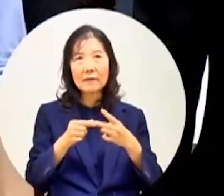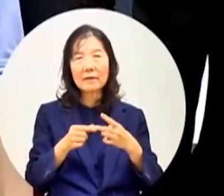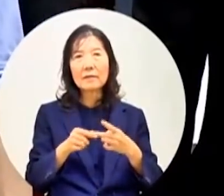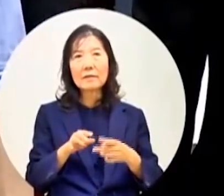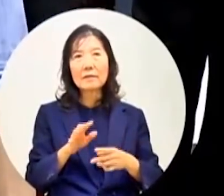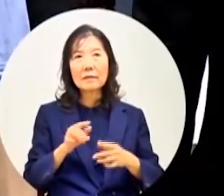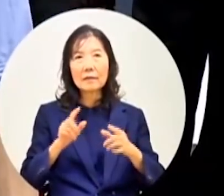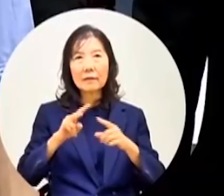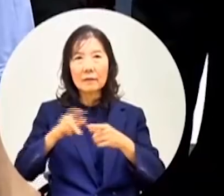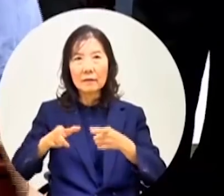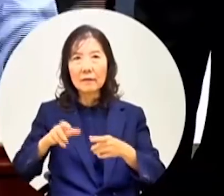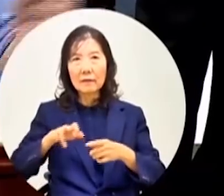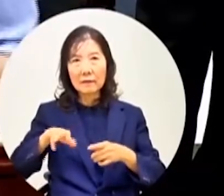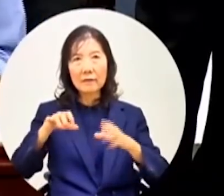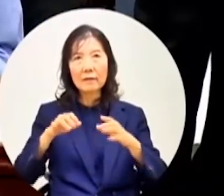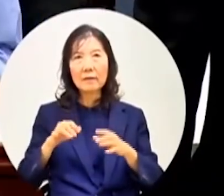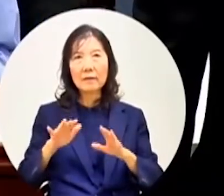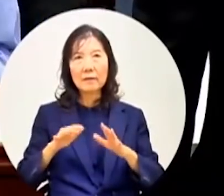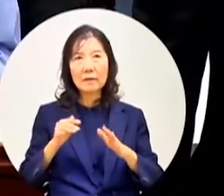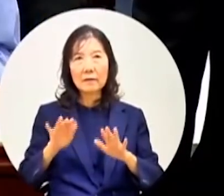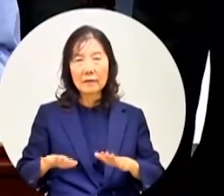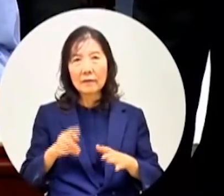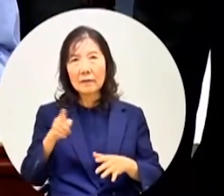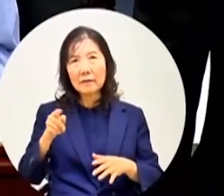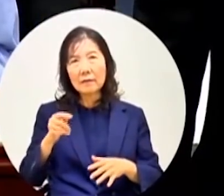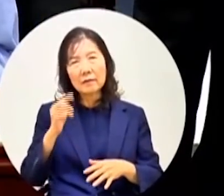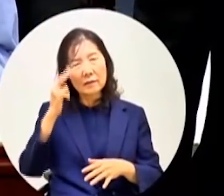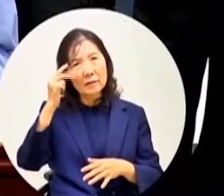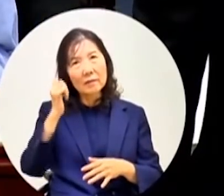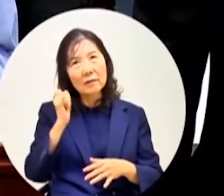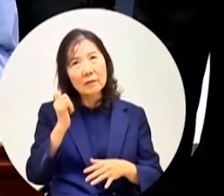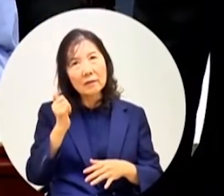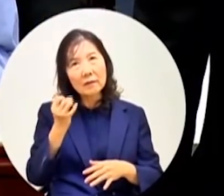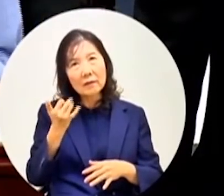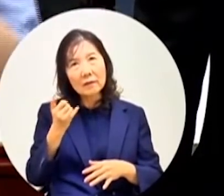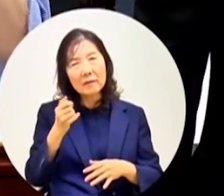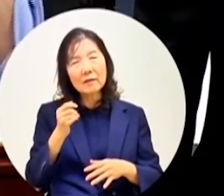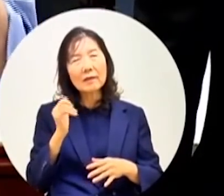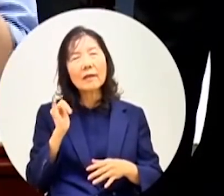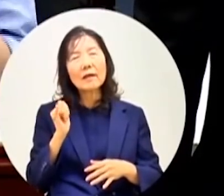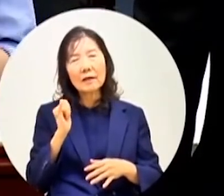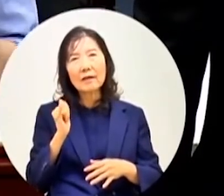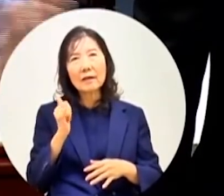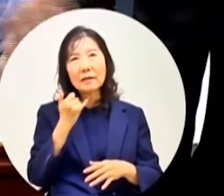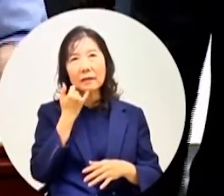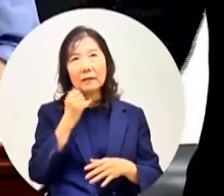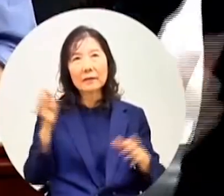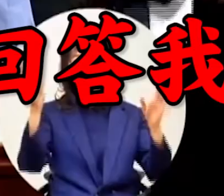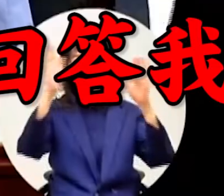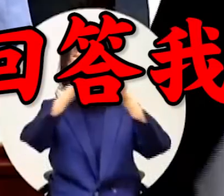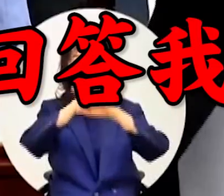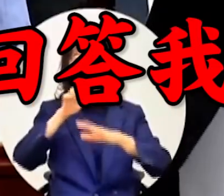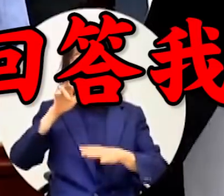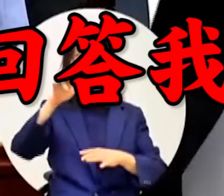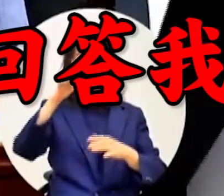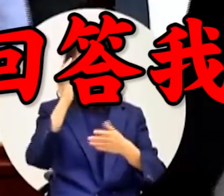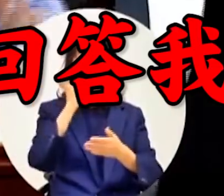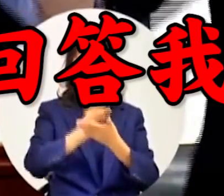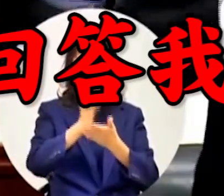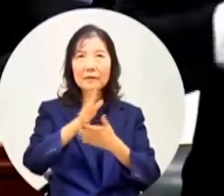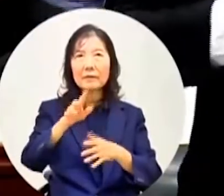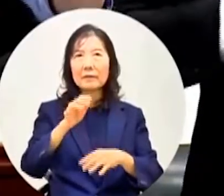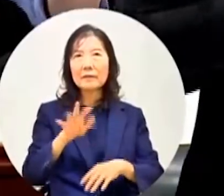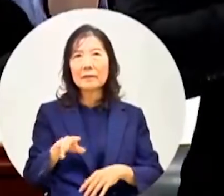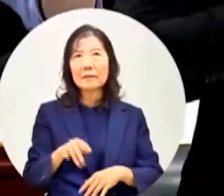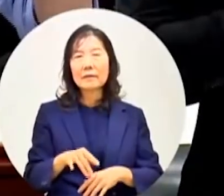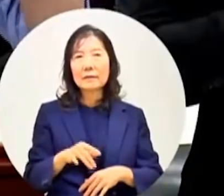小港机场目前为止，你满意吗 ？So far 还可以。 晚上十二点以后宵禁，你满意吗？ 市长，你回答我的问题，怎